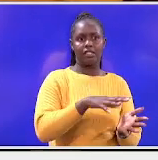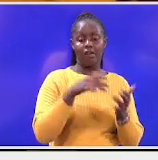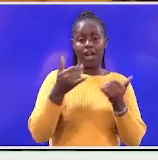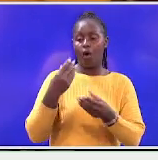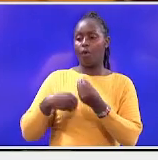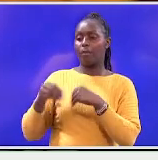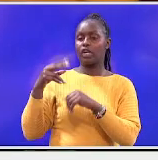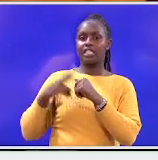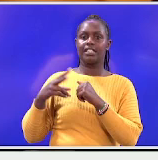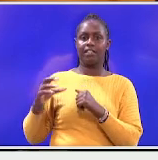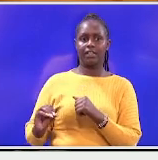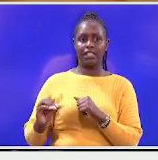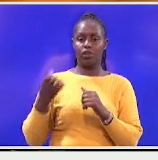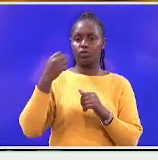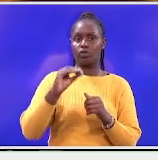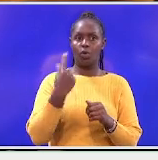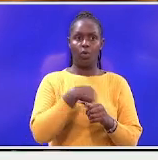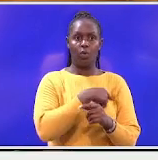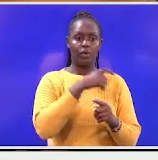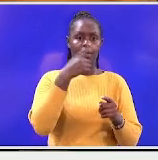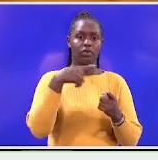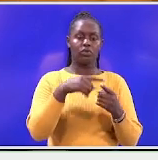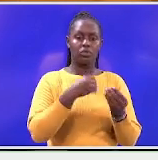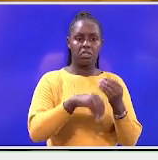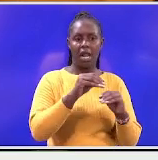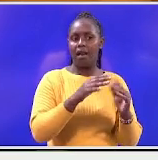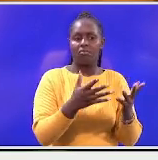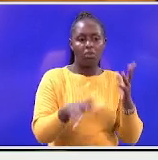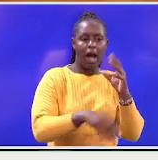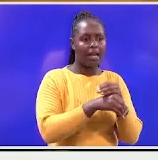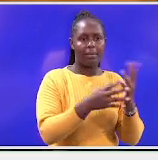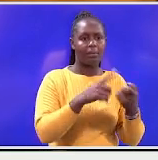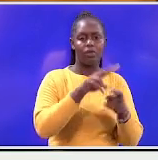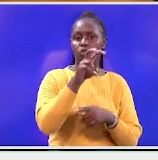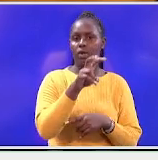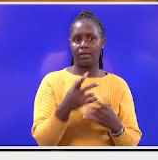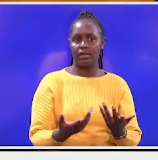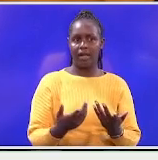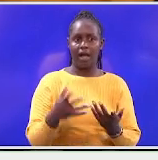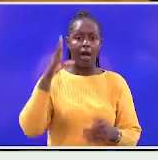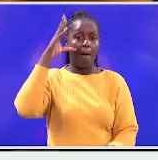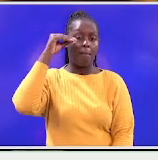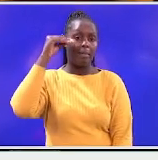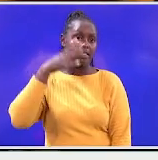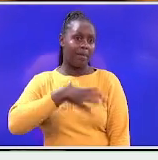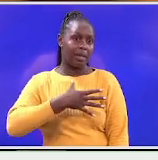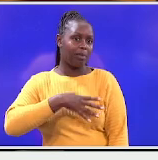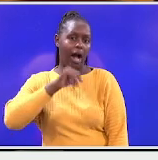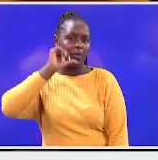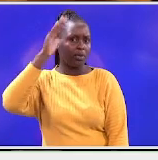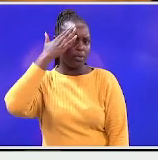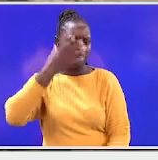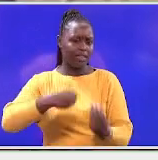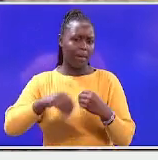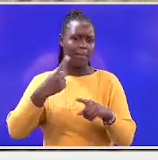bob, unaifai hivyo, inafaa hata 20. Hata nahurumia watu wa Mombasa, hata saa hii nasikia spinach wananunua